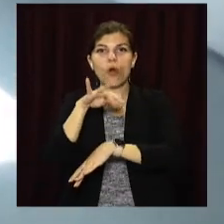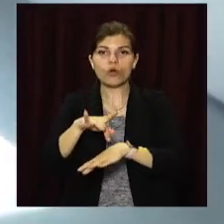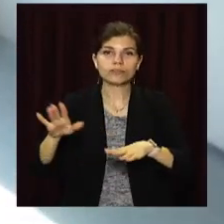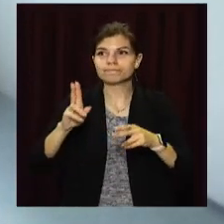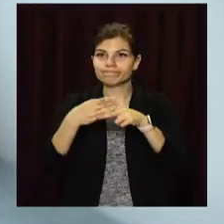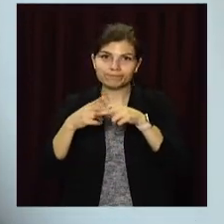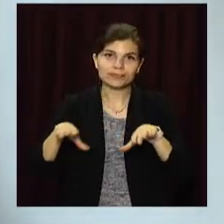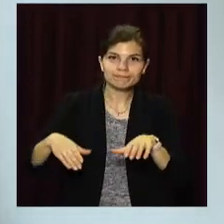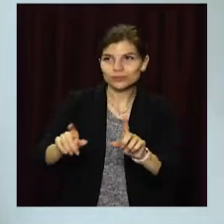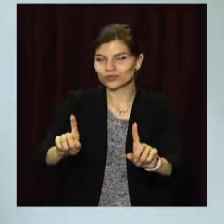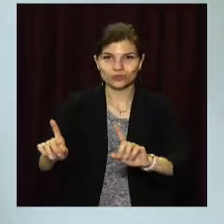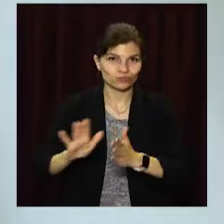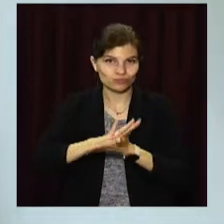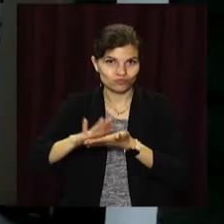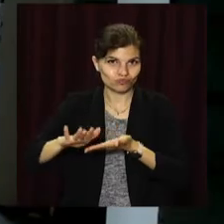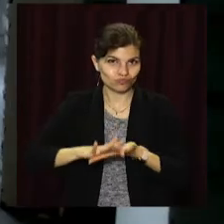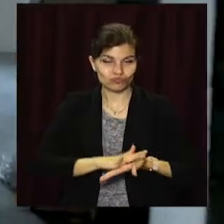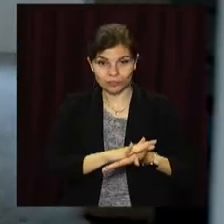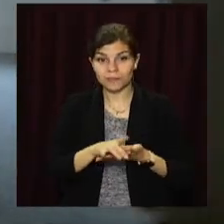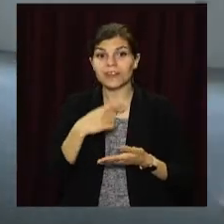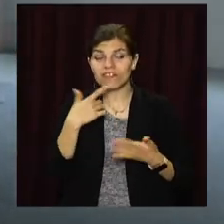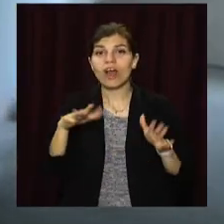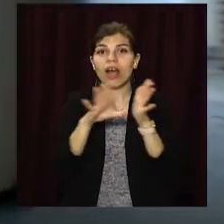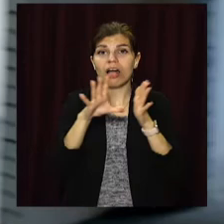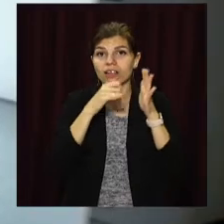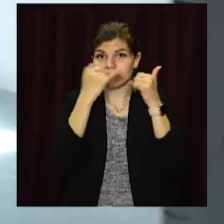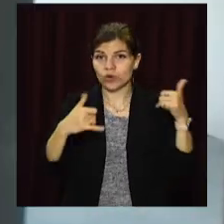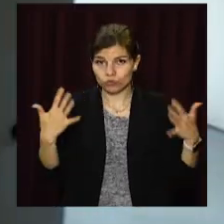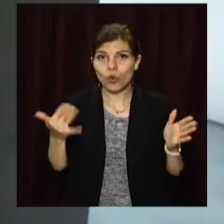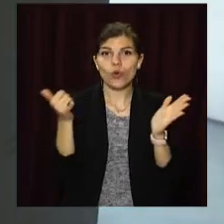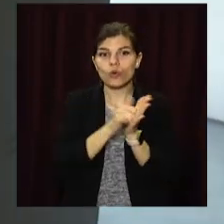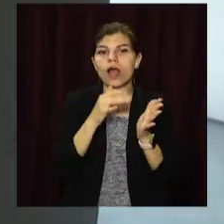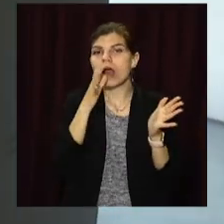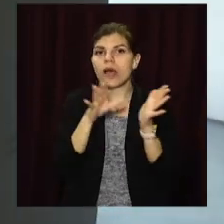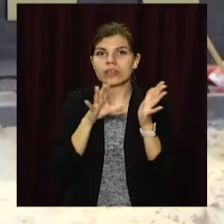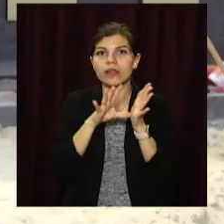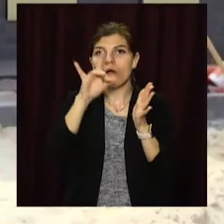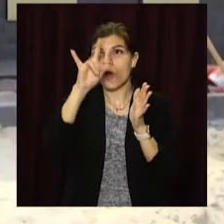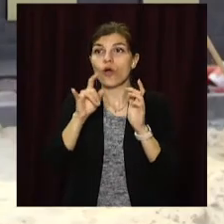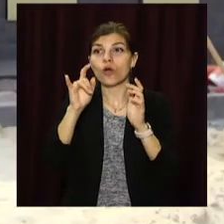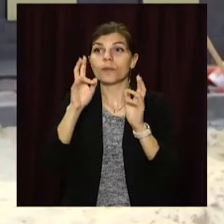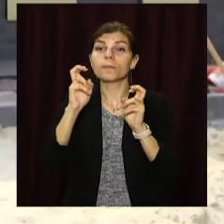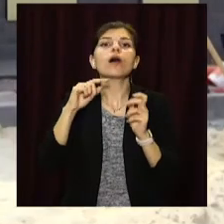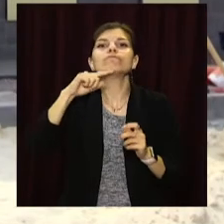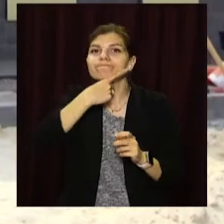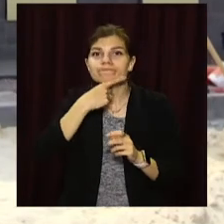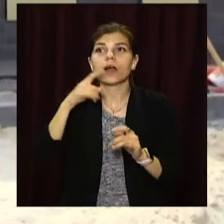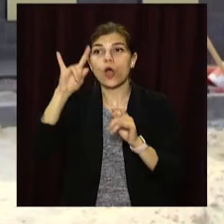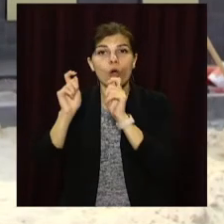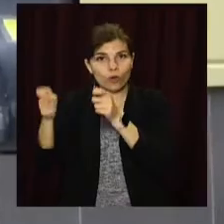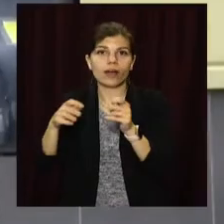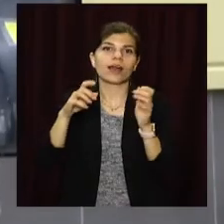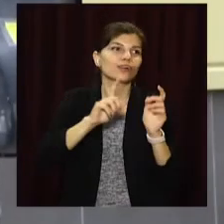вже проклали комунікації. Всередині змонтували електромережі, встановили енергозберігаючі вікна та облаштували сучасну